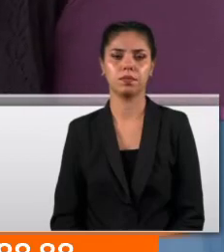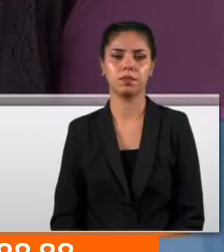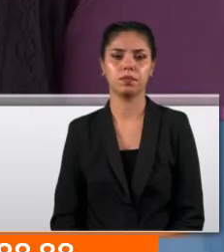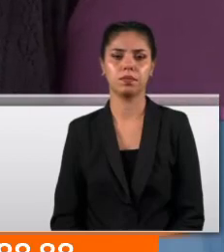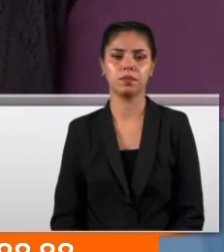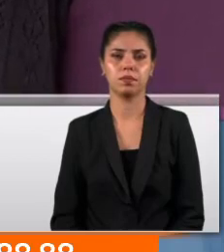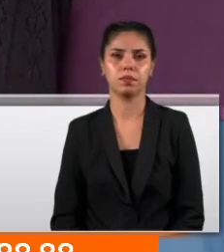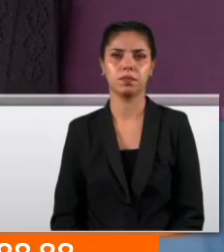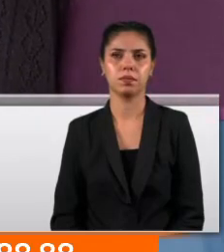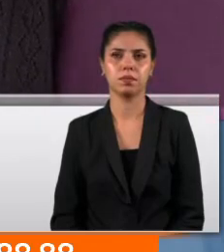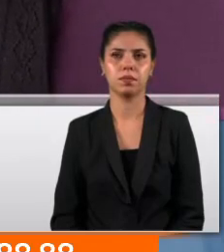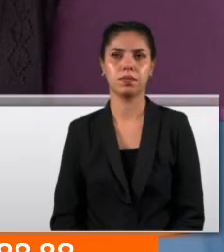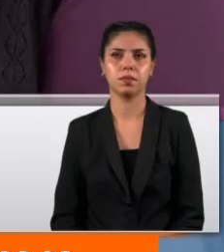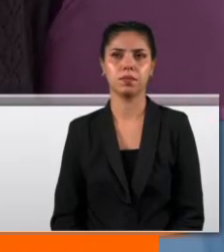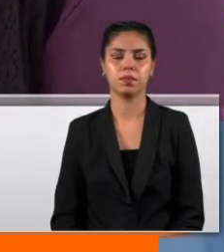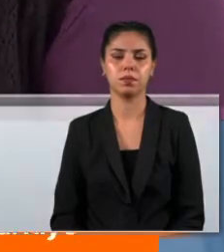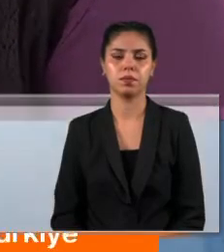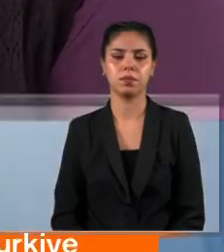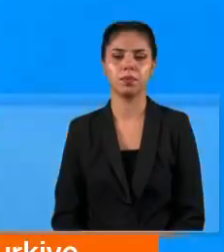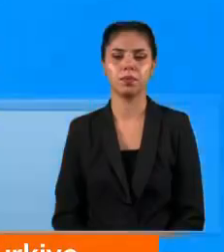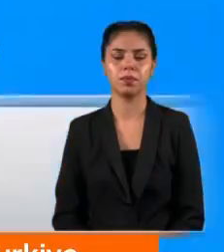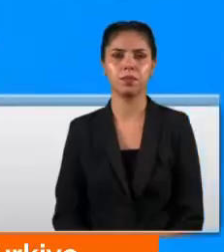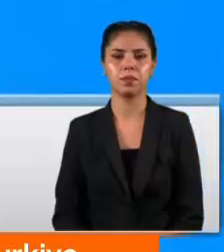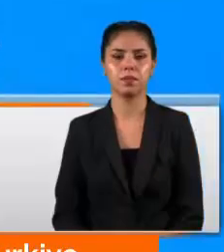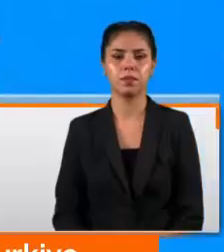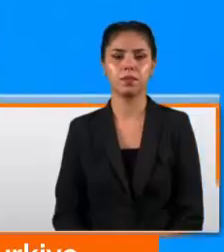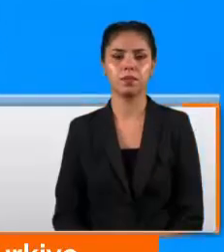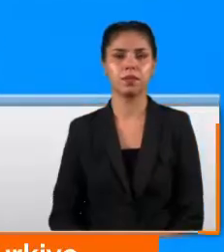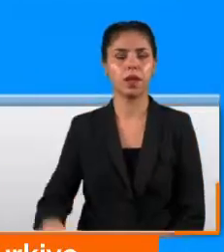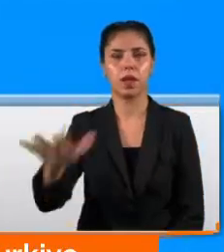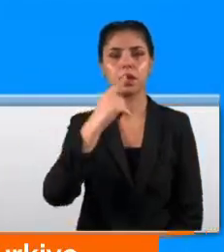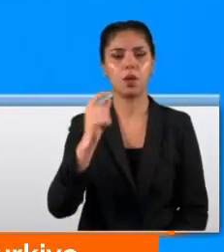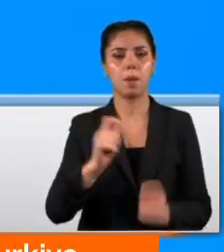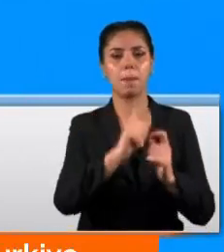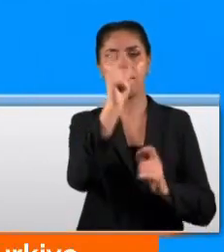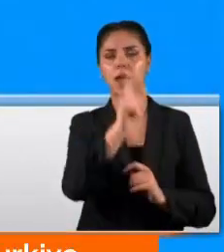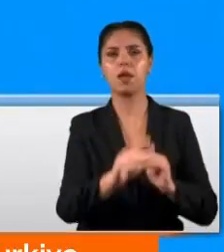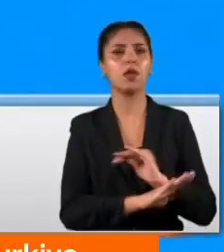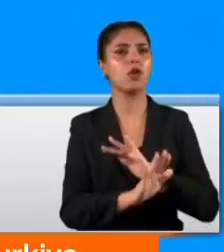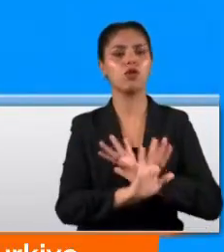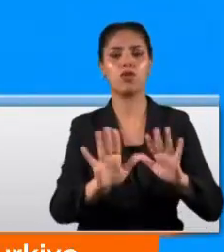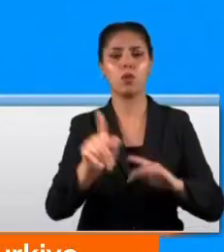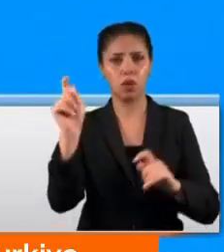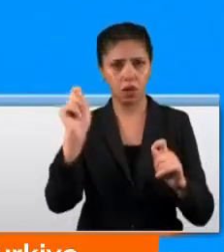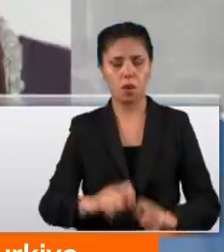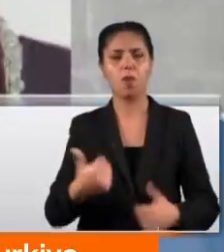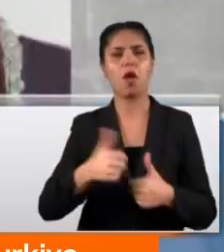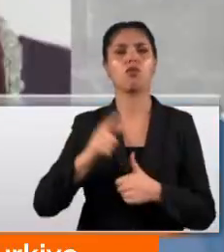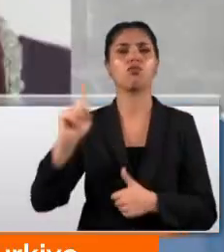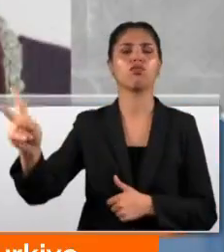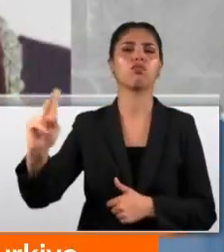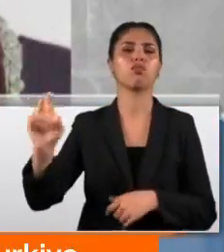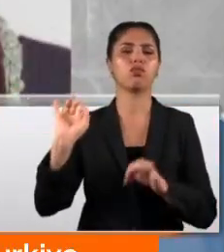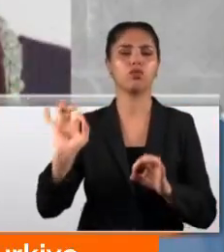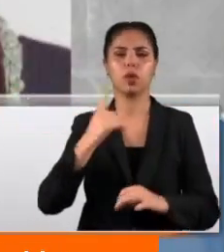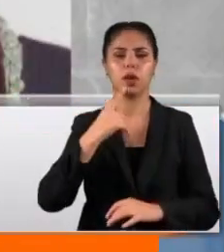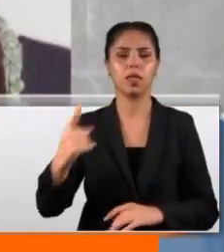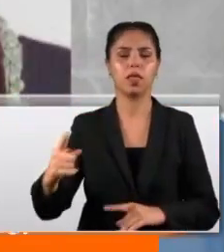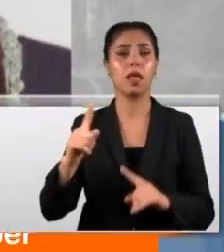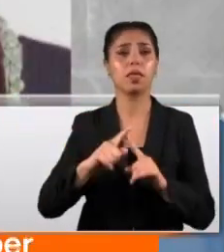aldılar seni yavrum. Sarı çiçeğim benim, sarı çiçeğim. Herkes diyor ki Bedriye yaşamıyor ve bir şey yapmışsa kocası yapmıştır diyor. Niye herkes